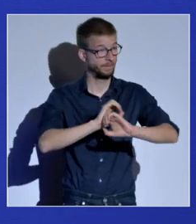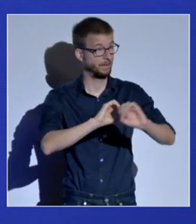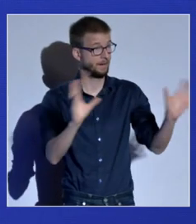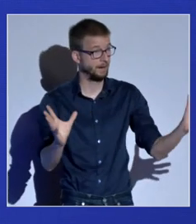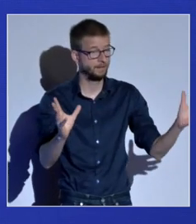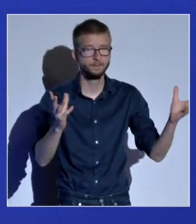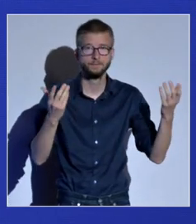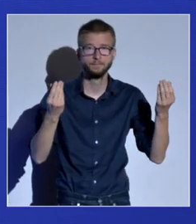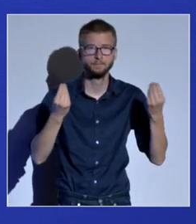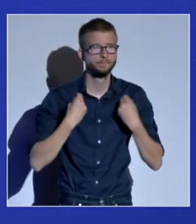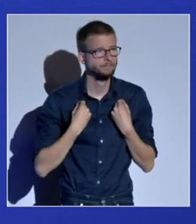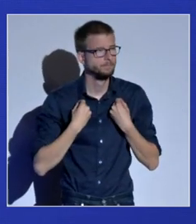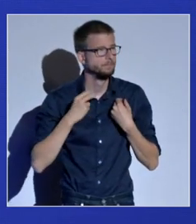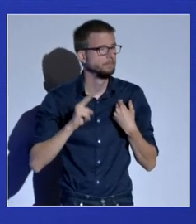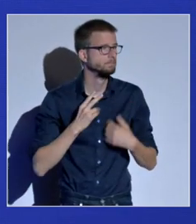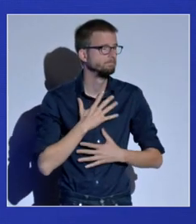Je suis très heureux.